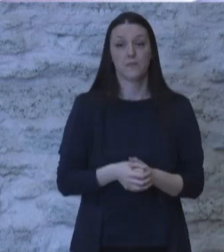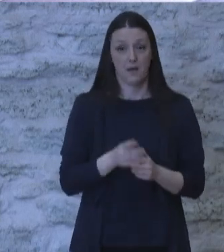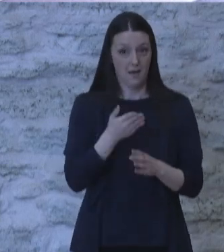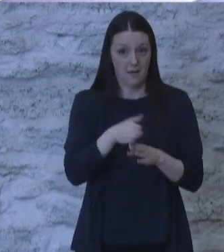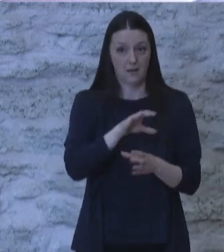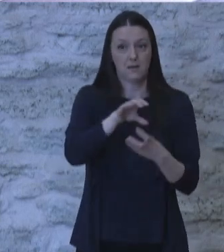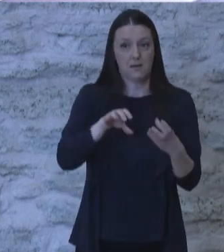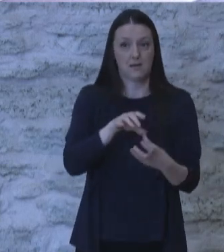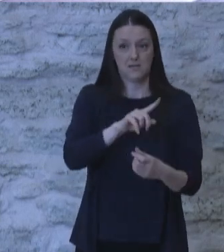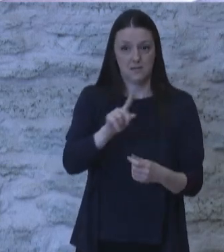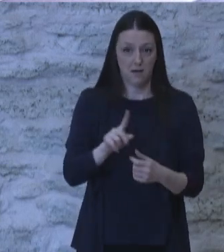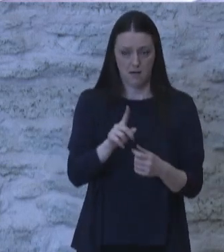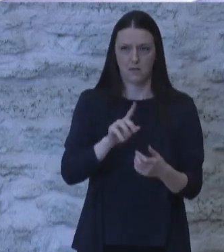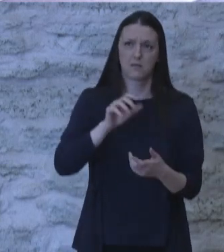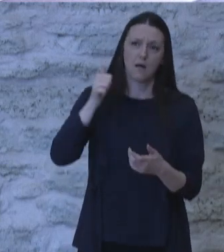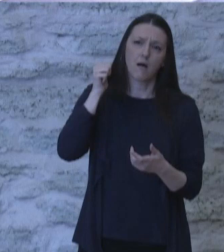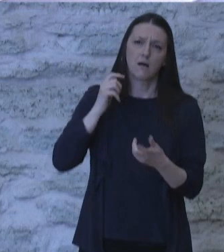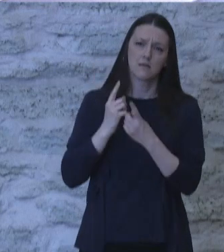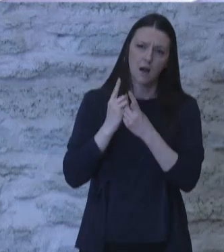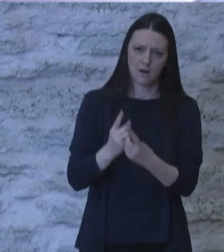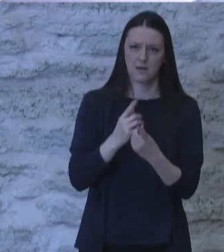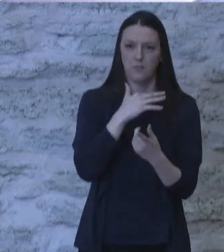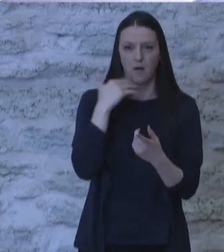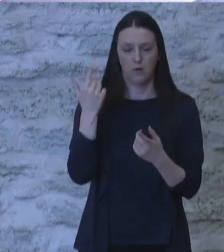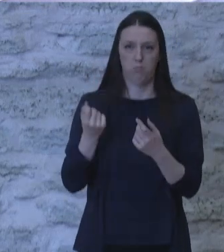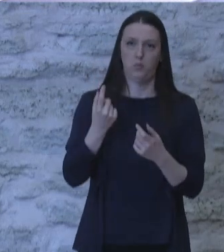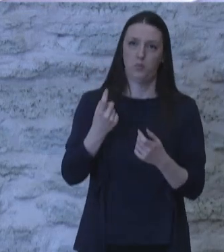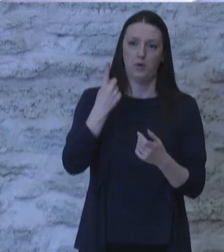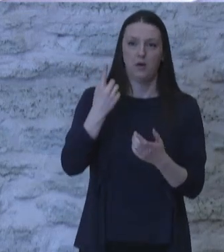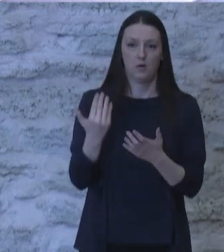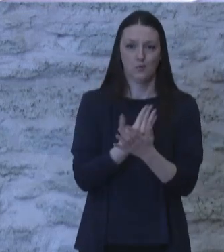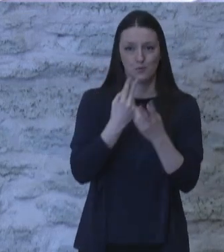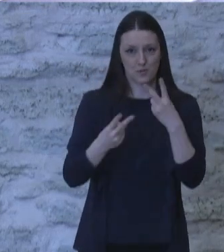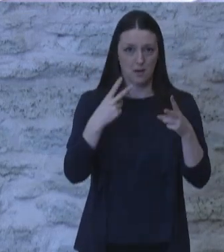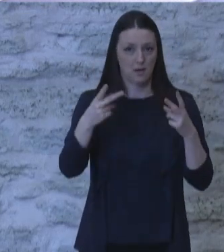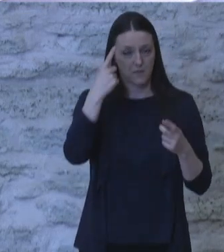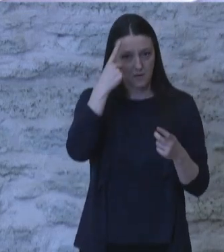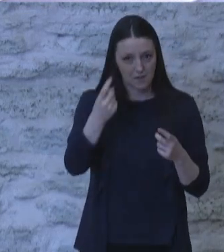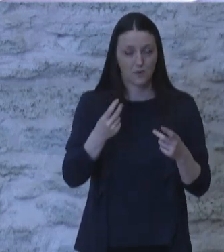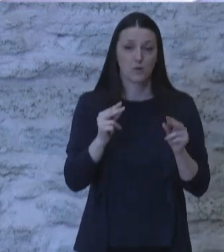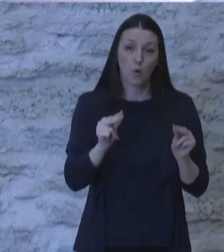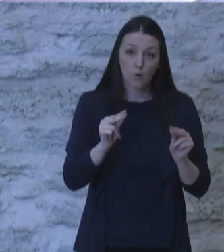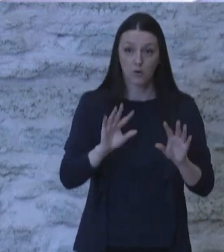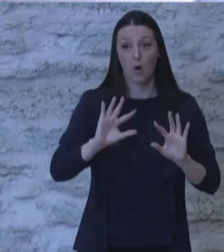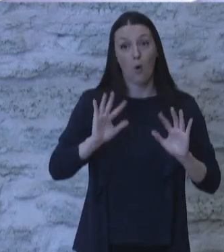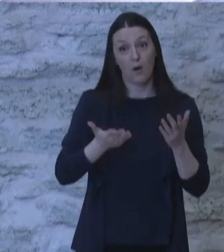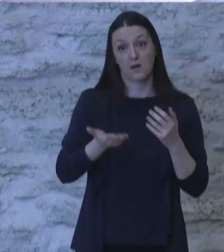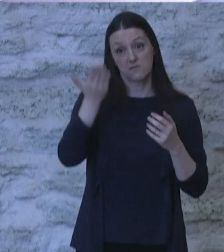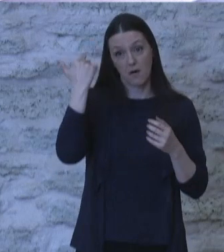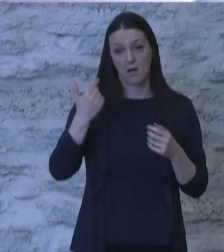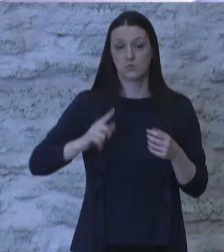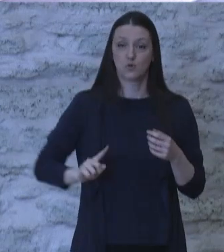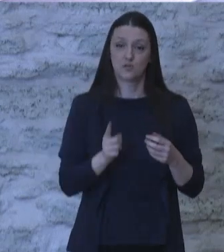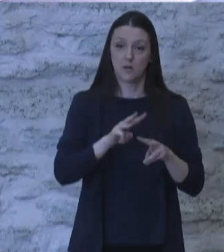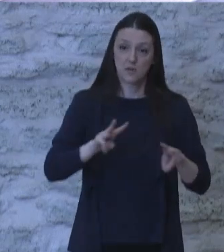järgi on väga palju erinevate infot. Ja ma arvan tõesti ka seda, et kui nii sootsiaalministerium kui tervisamet oleks võibolla kaks nädalat varem